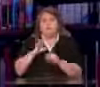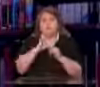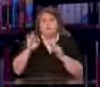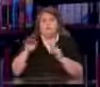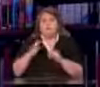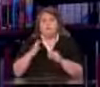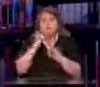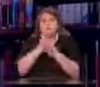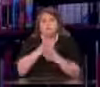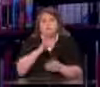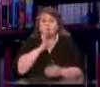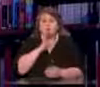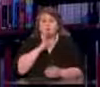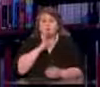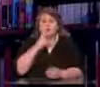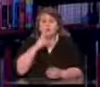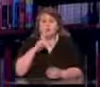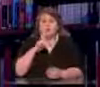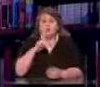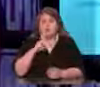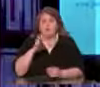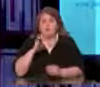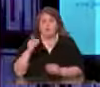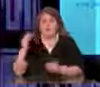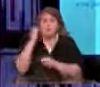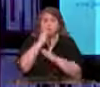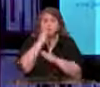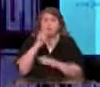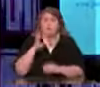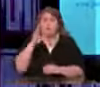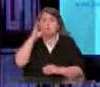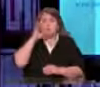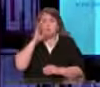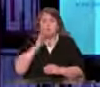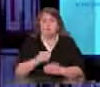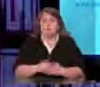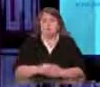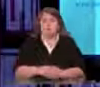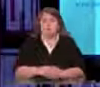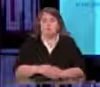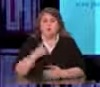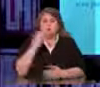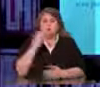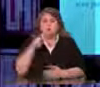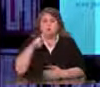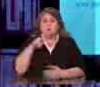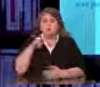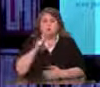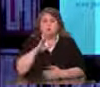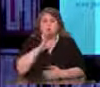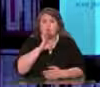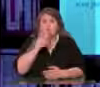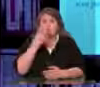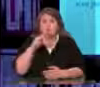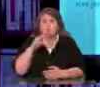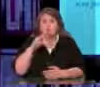указываются женские гаметы, по горизонтали мужские гаметы. Четыре типа гамет женские,